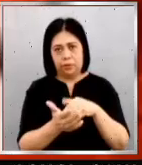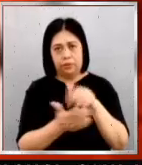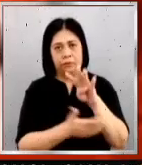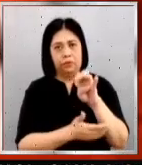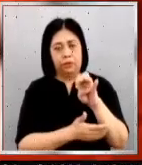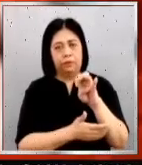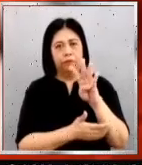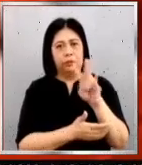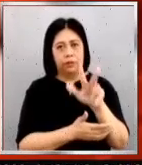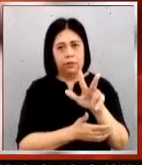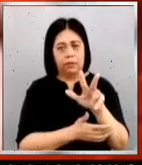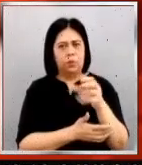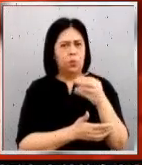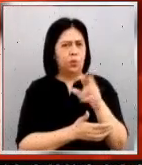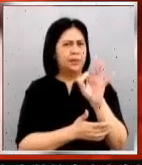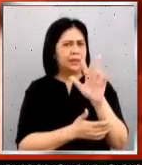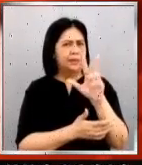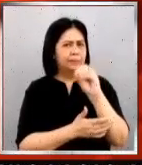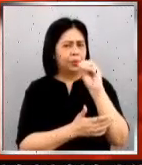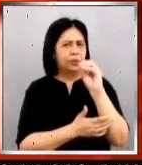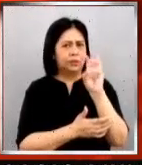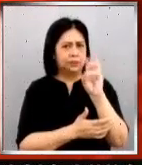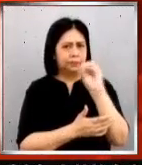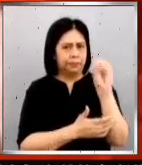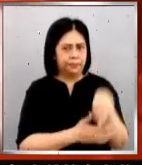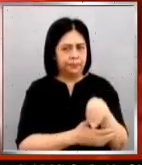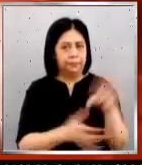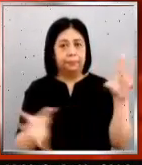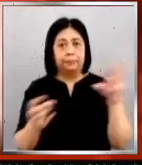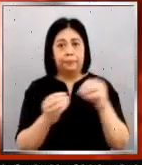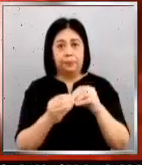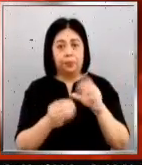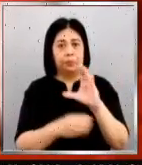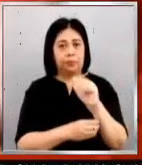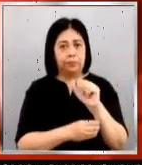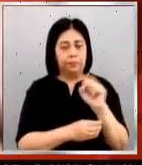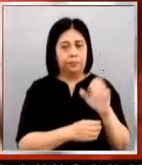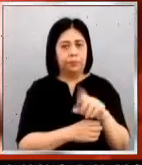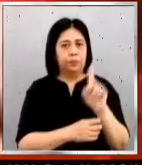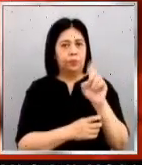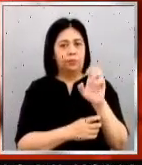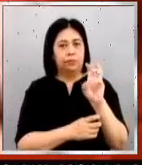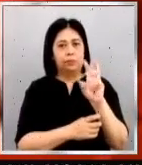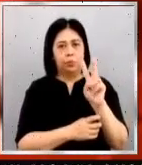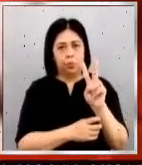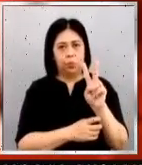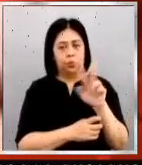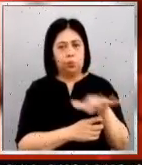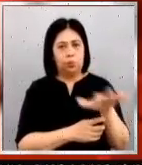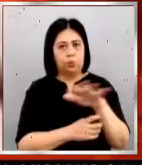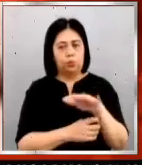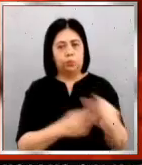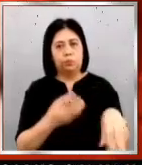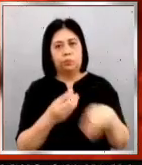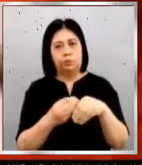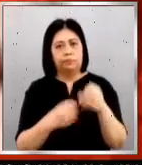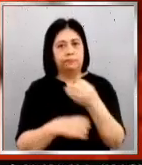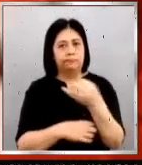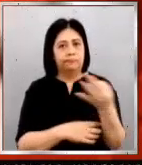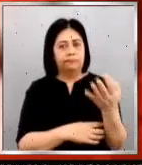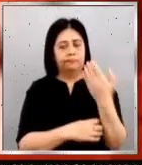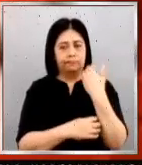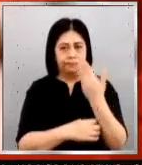1,544,443 o 93.6% ng total cases. 162 naman ang dagdag sa bilang ng mga nasawi.